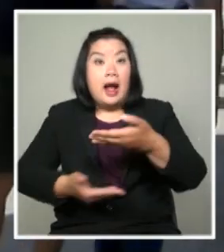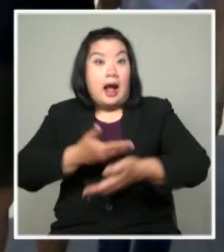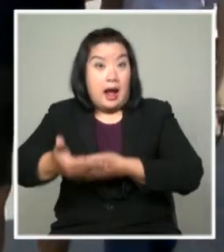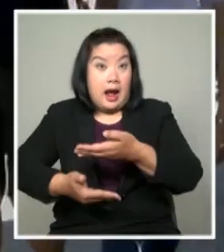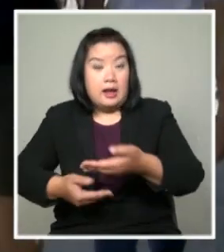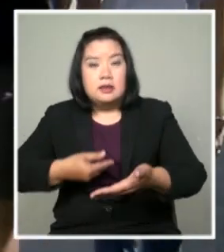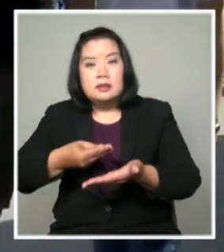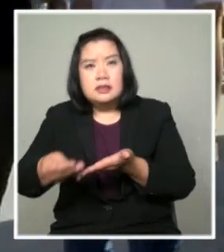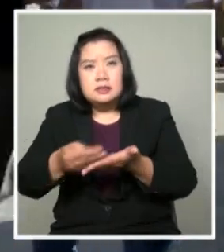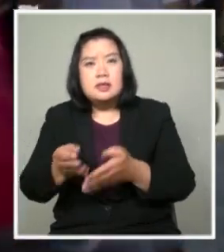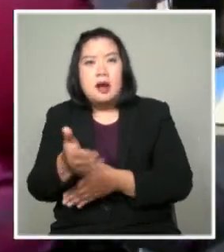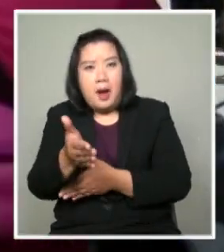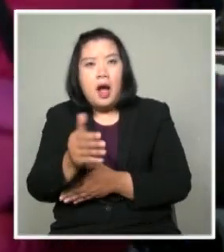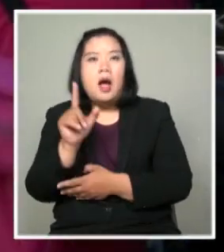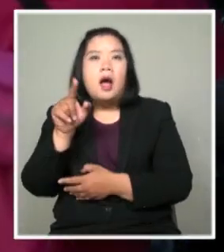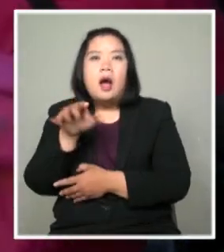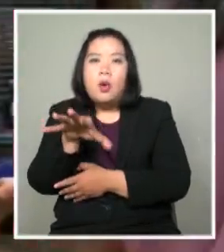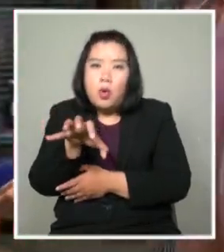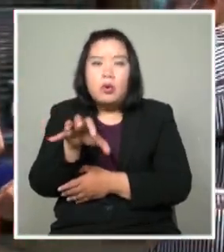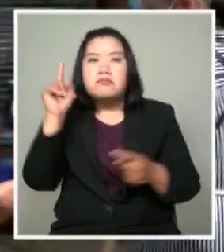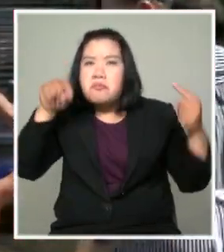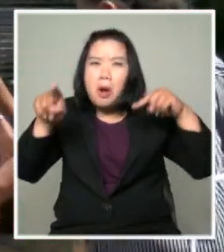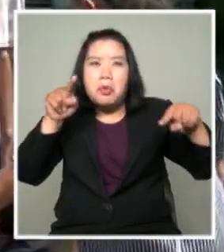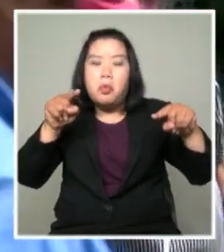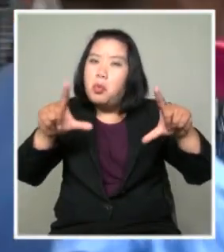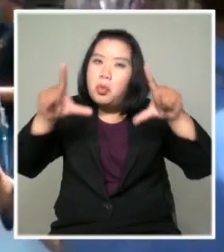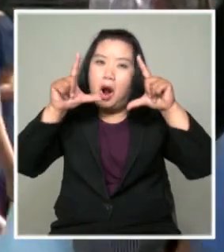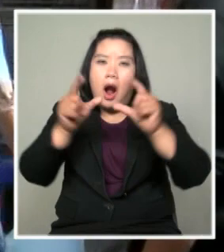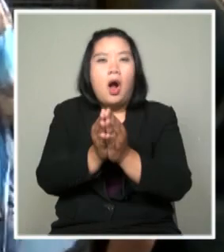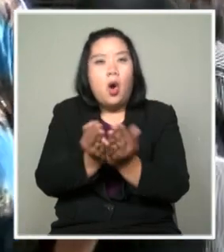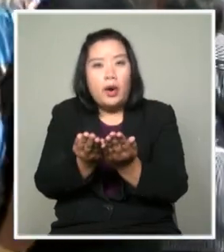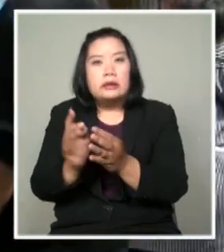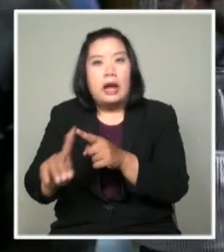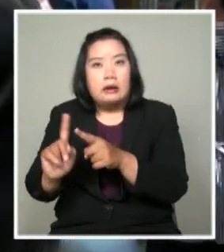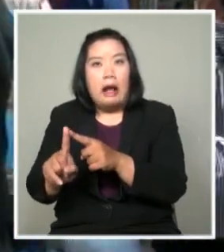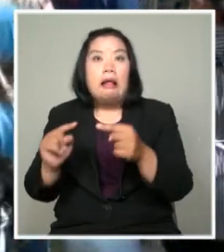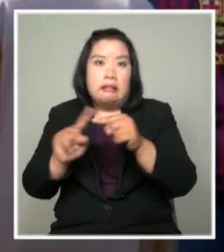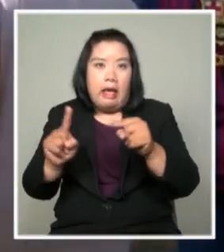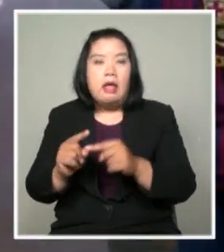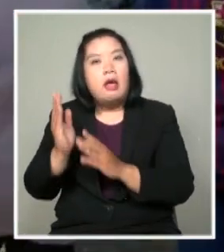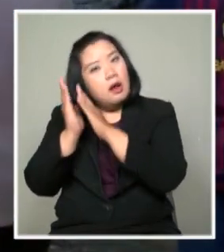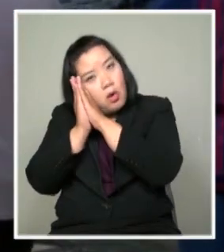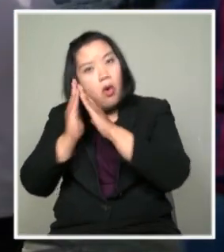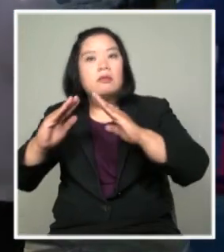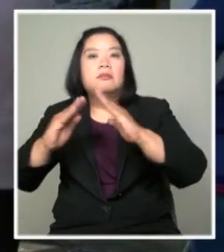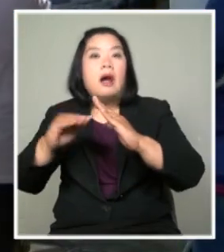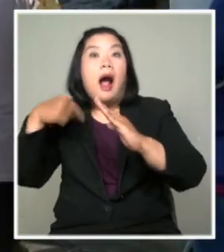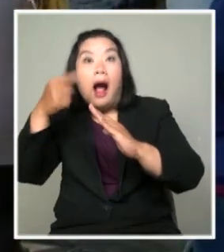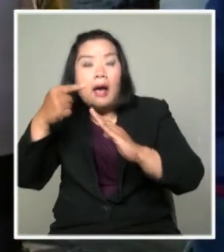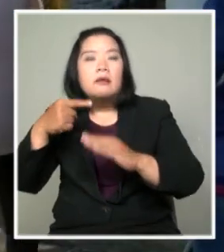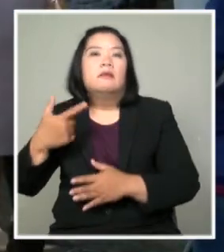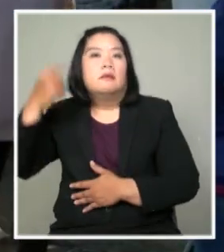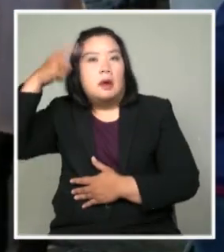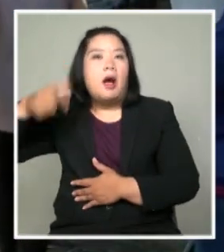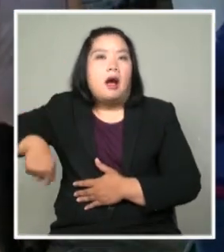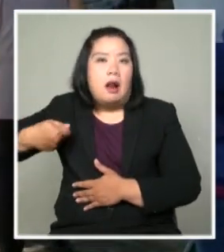แหล่งซื้อขายของสดๆจากทะเลที่ขึ้นชื่อเท่านั้นแต่ยังถือเป็นพื้นที่ที่มีแรงงานต่างด้าวอาศัยอยู่เป็นจำนวนมากเพราะยังเป็นแหล่งรวมโรงงานอุตสาหกรรม